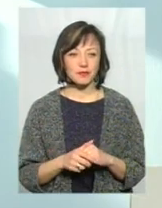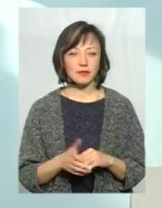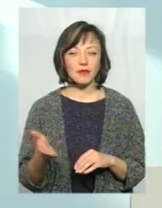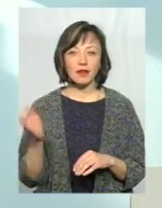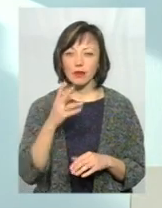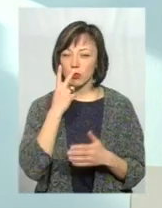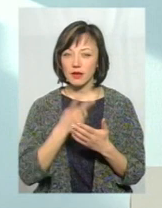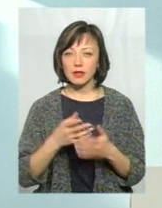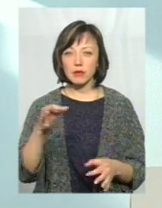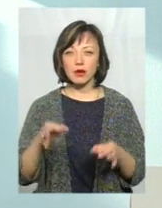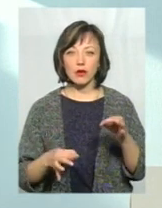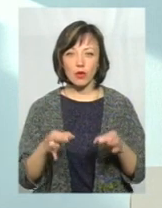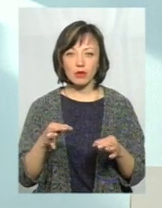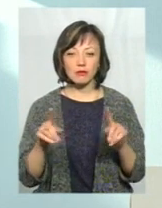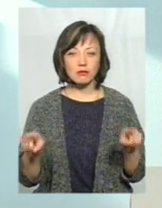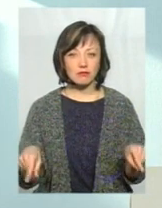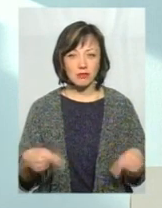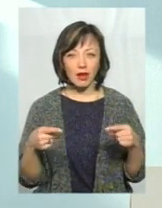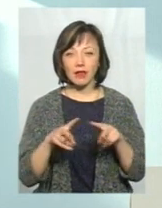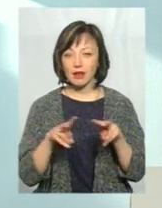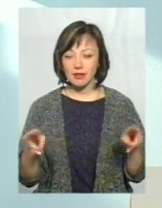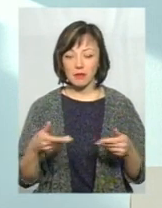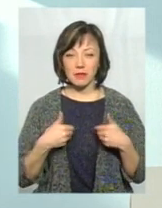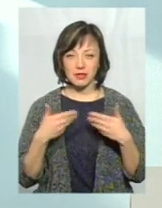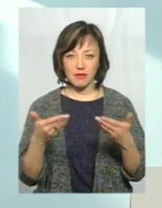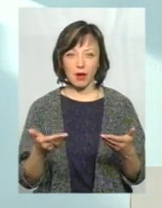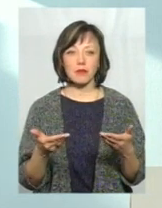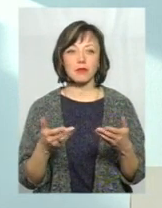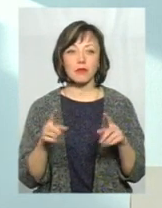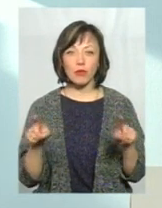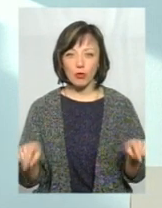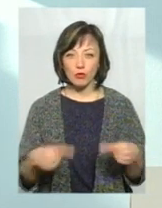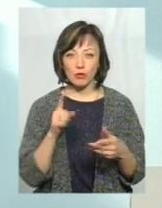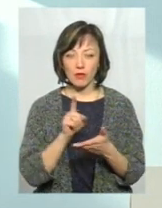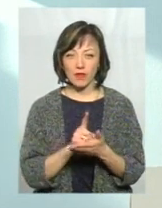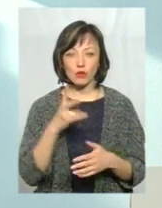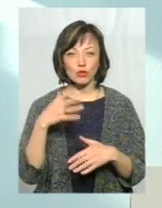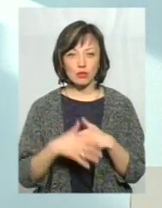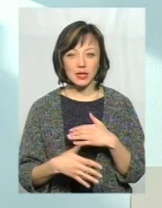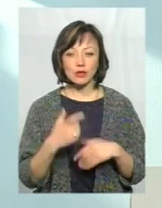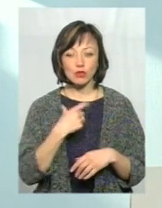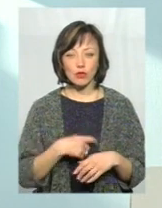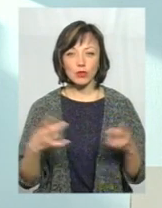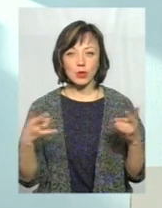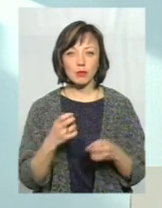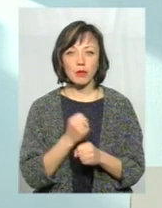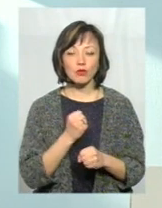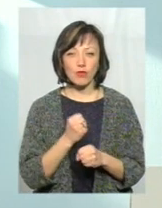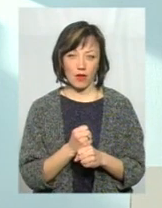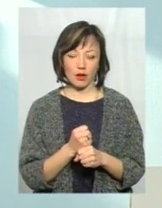природу. Природа пробуджується. Так само і ми з вами повинні пробуджуватися і розуміти, що над собою потрібно